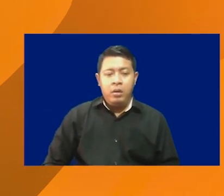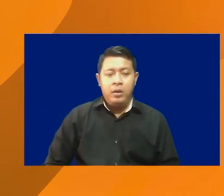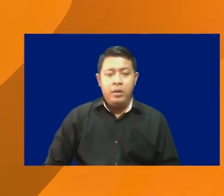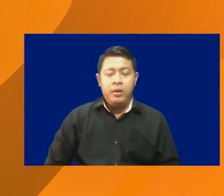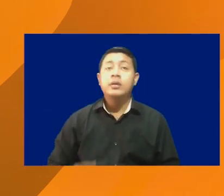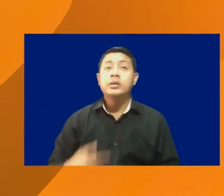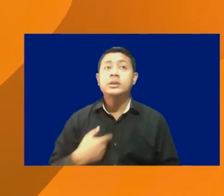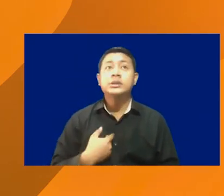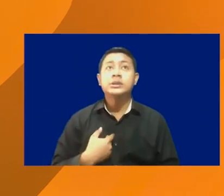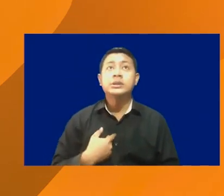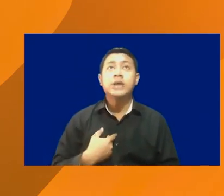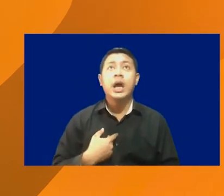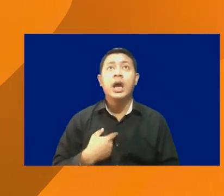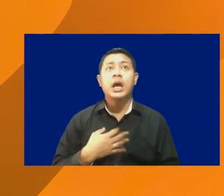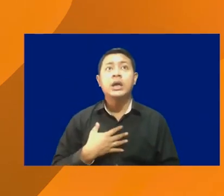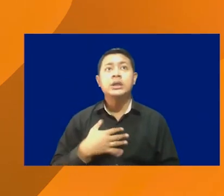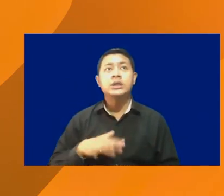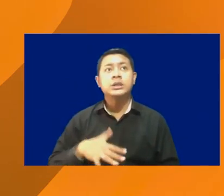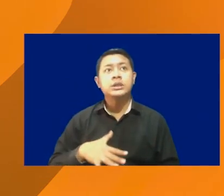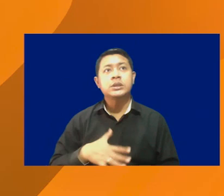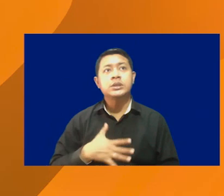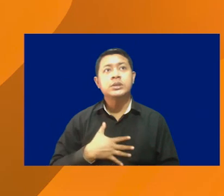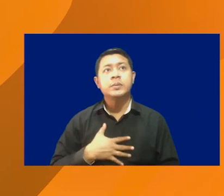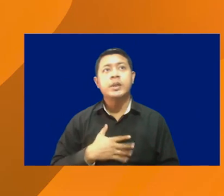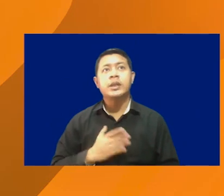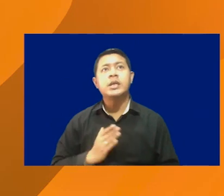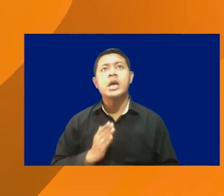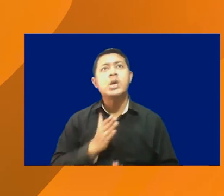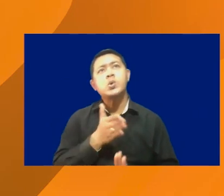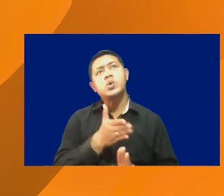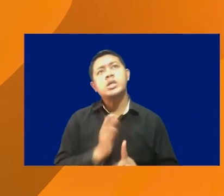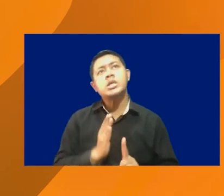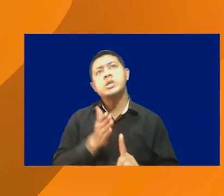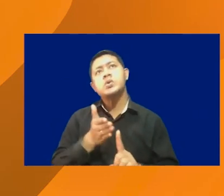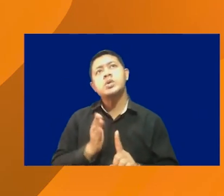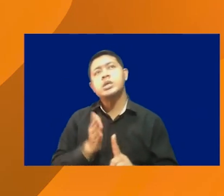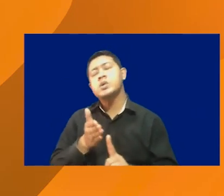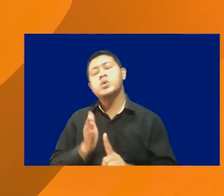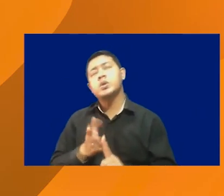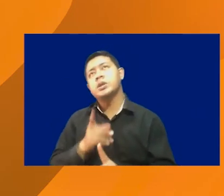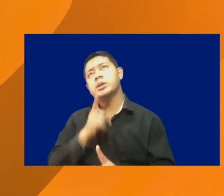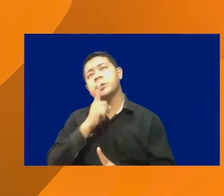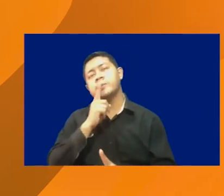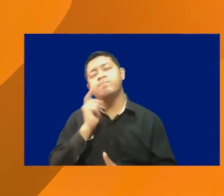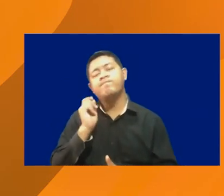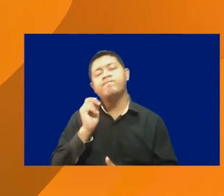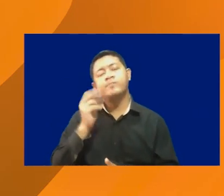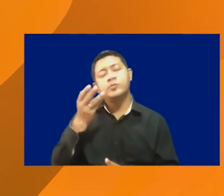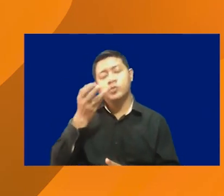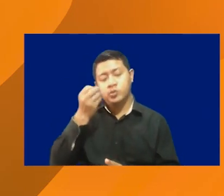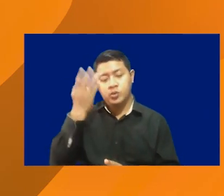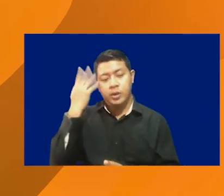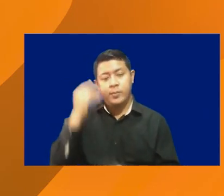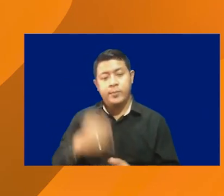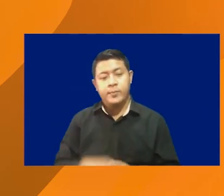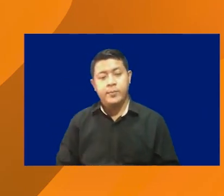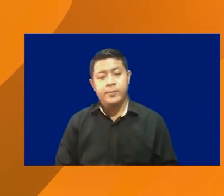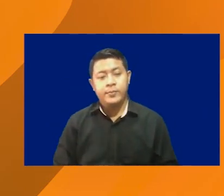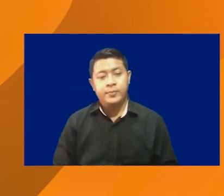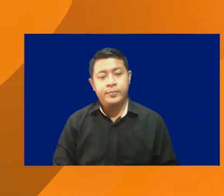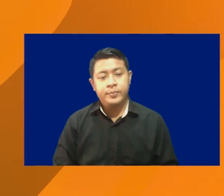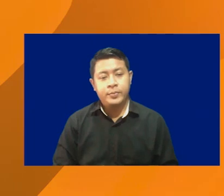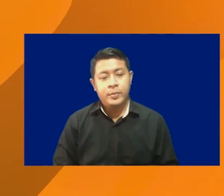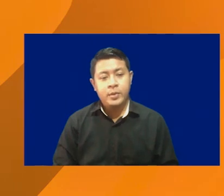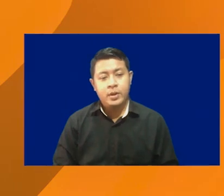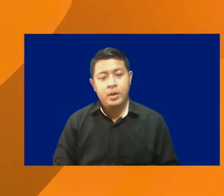Perlahan-lahan itu semua membuat pribadi saya tuh mau nggak mau jadi anak yang penurut, pendiam, dan acuh